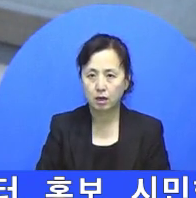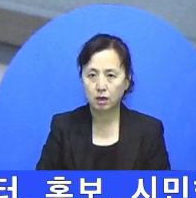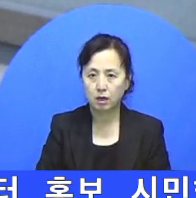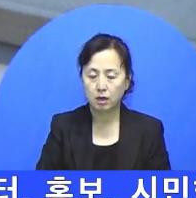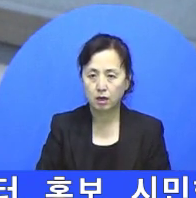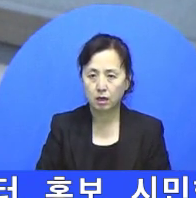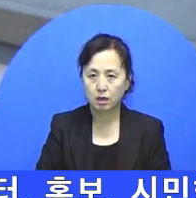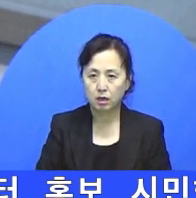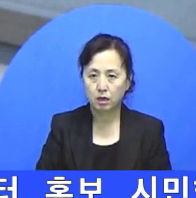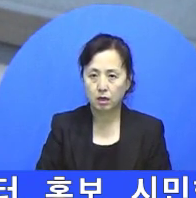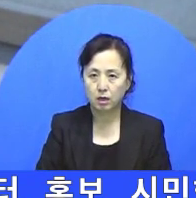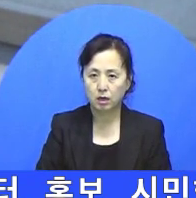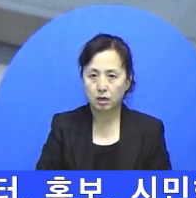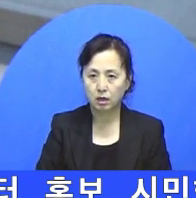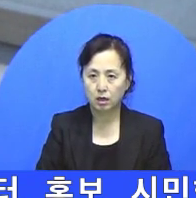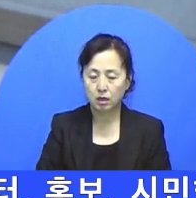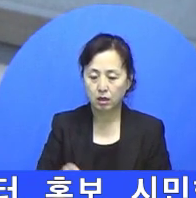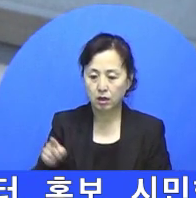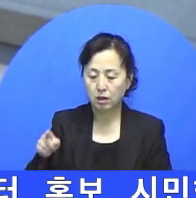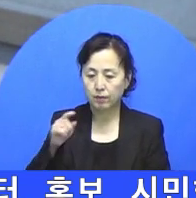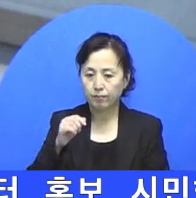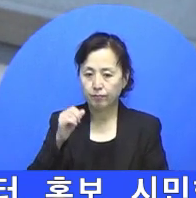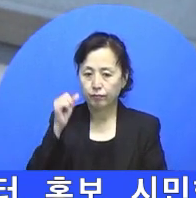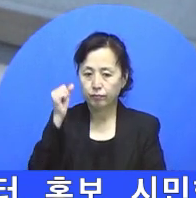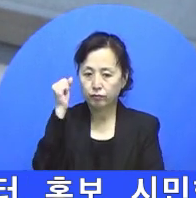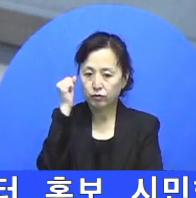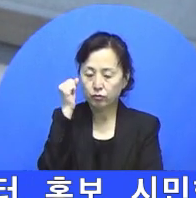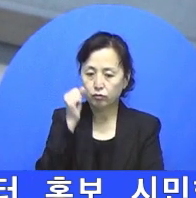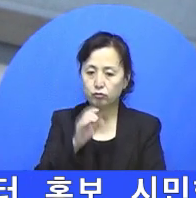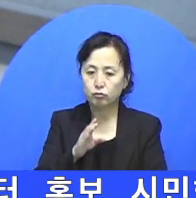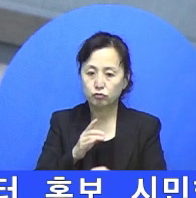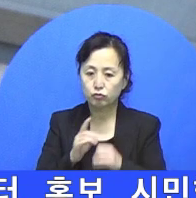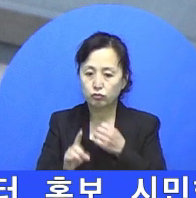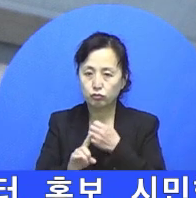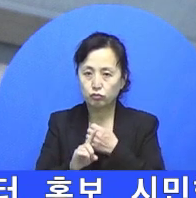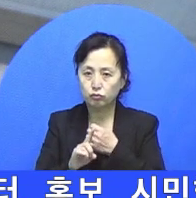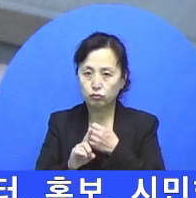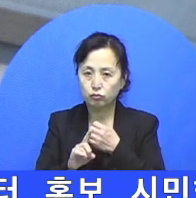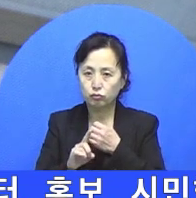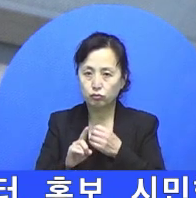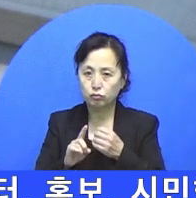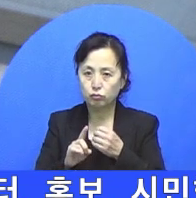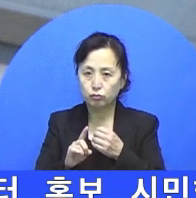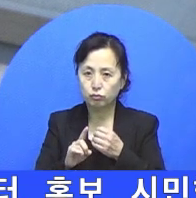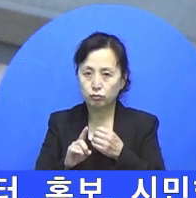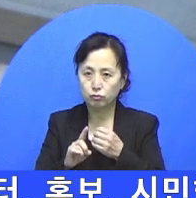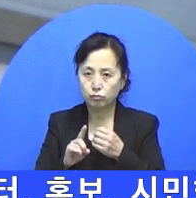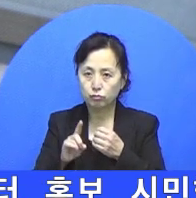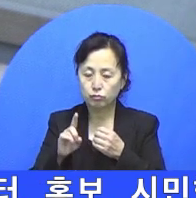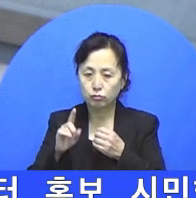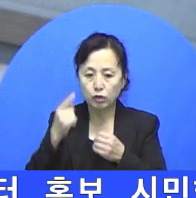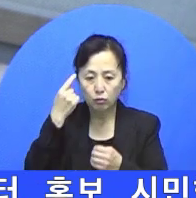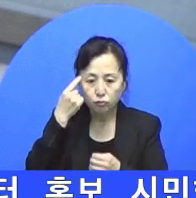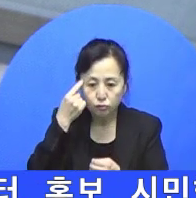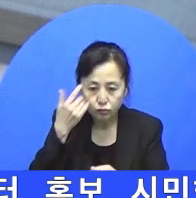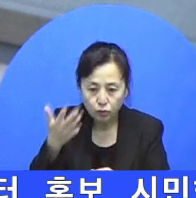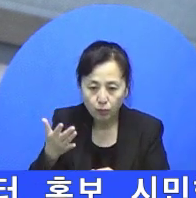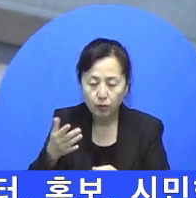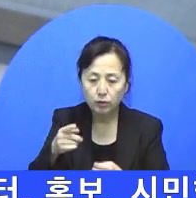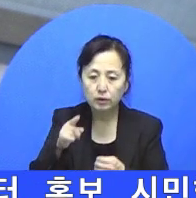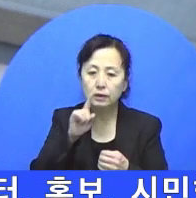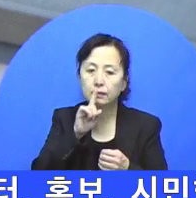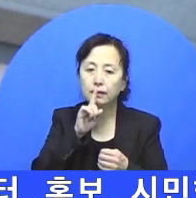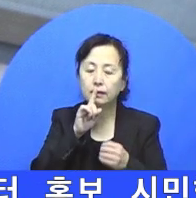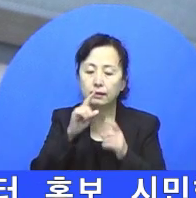중앙 여론조사 중앙선관위 여론조사위원회에 들어가면은 질문지랑 답지가 명확하게 나와 있습니다. 여기 나오고 있는